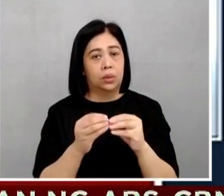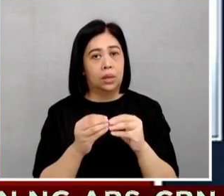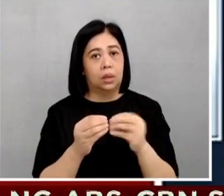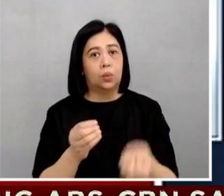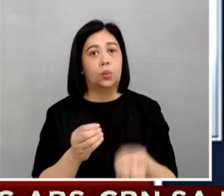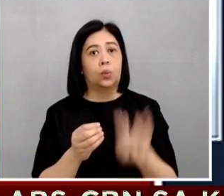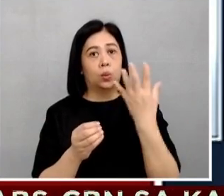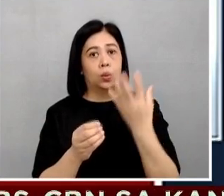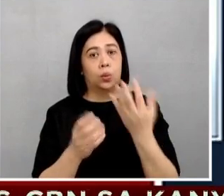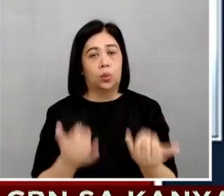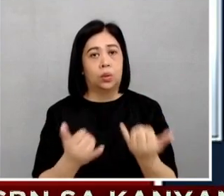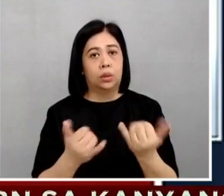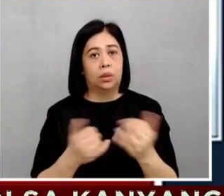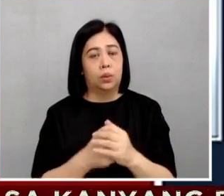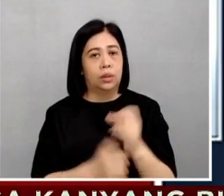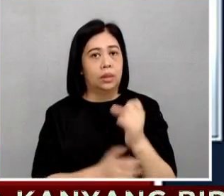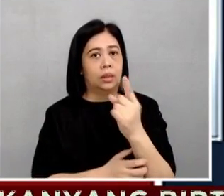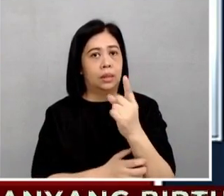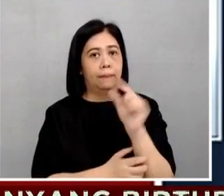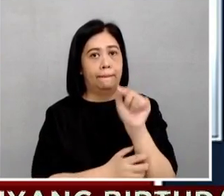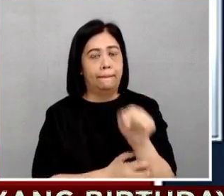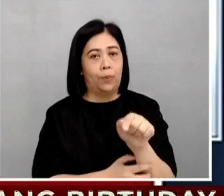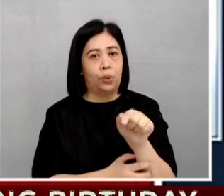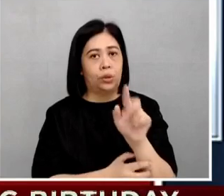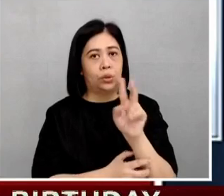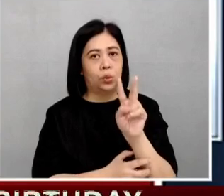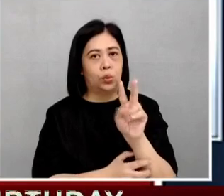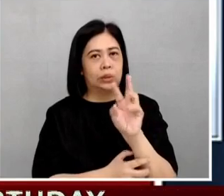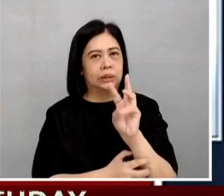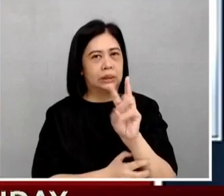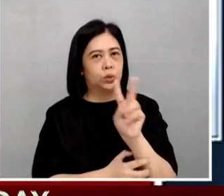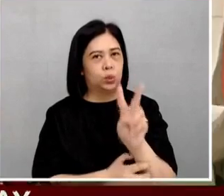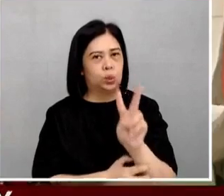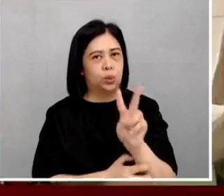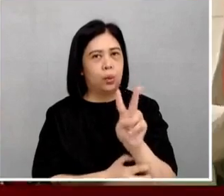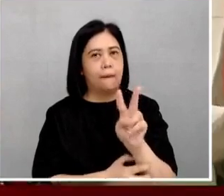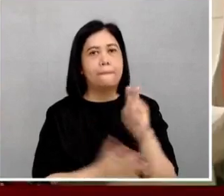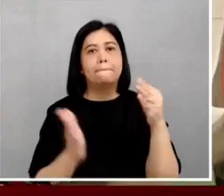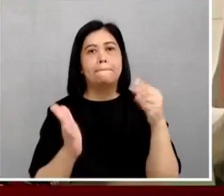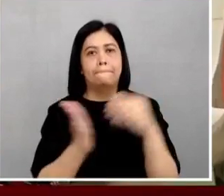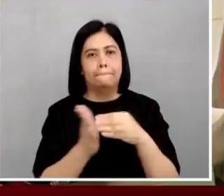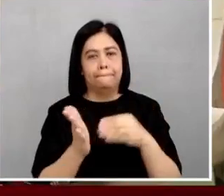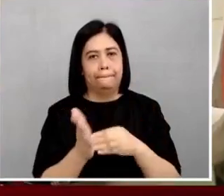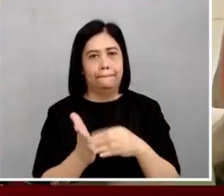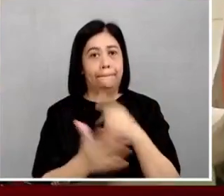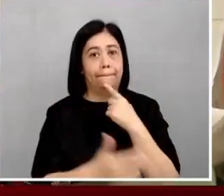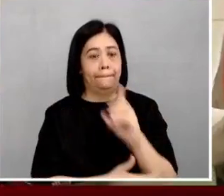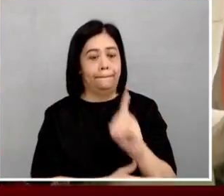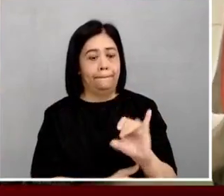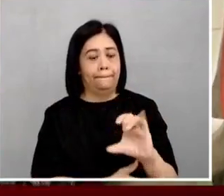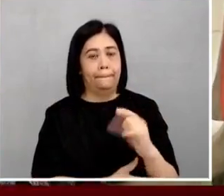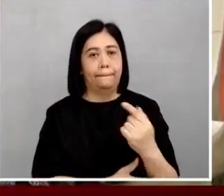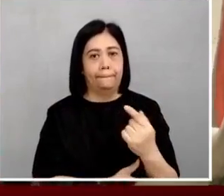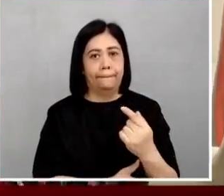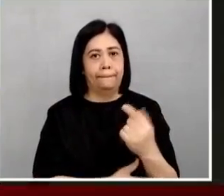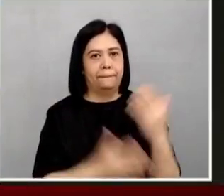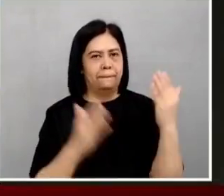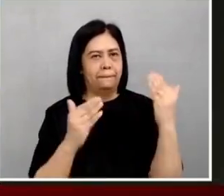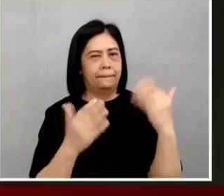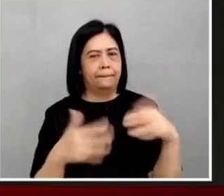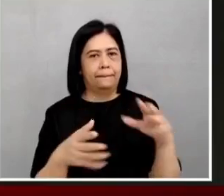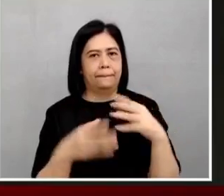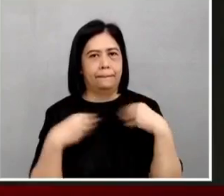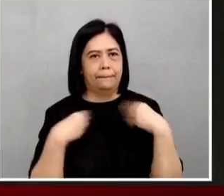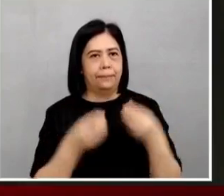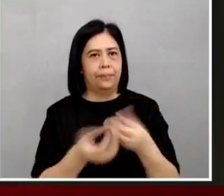niyan ngayon ay 11.262 billion. Ayon sa DILG, inaasang matatanggap ng mga